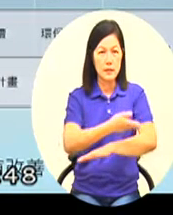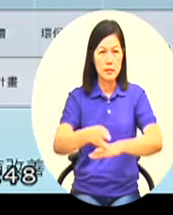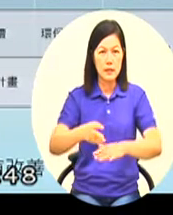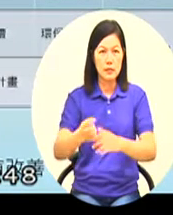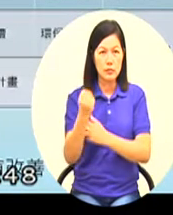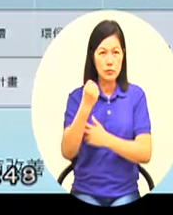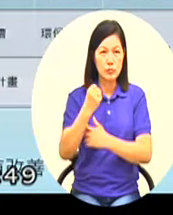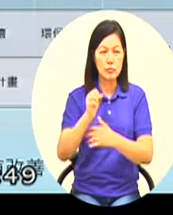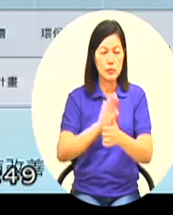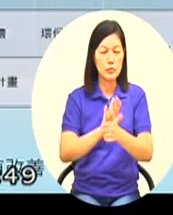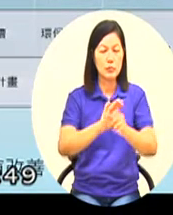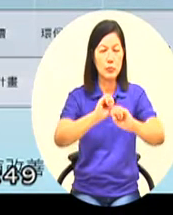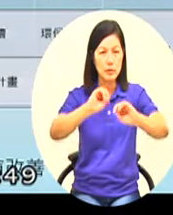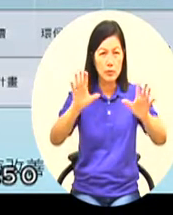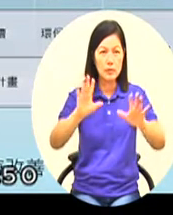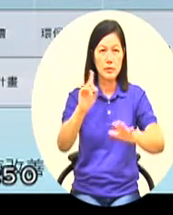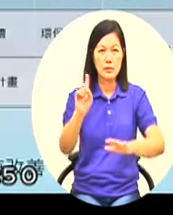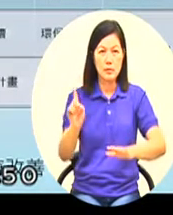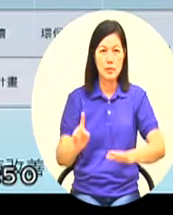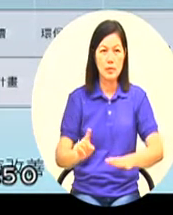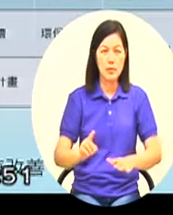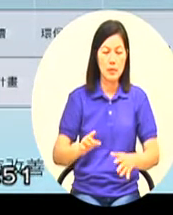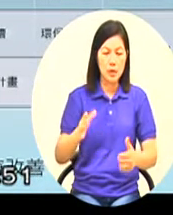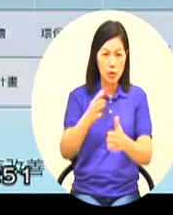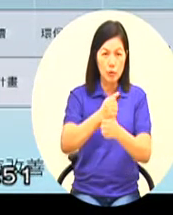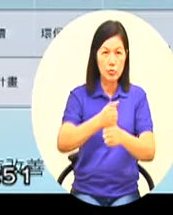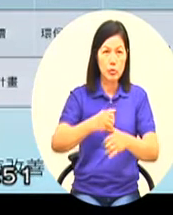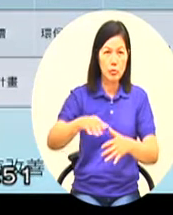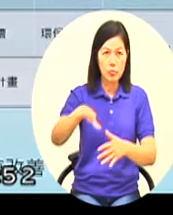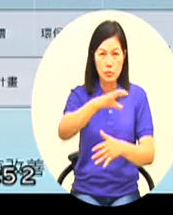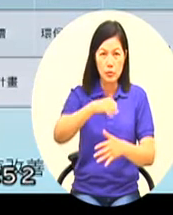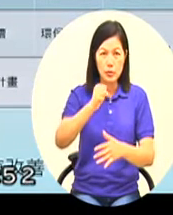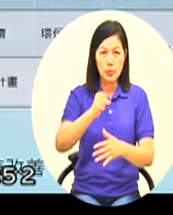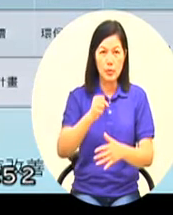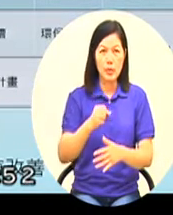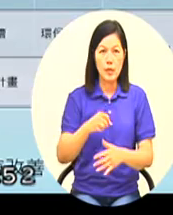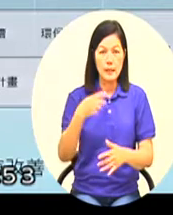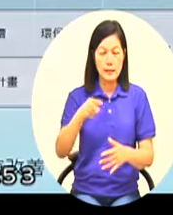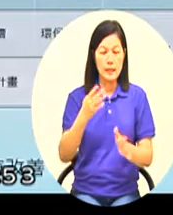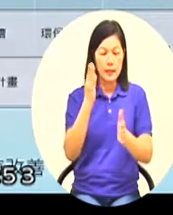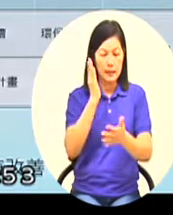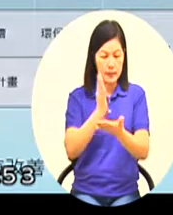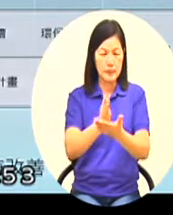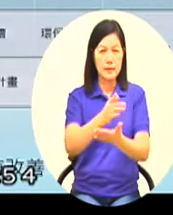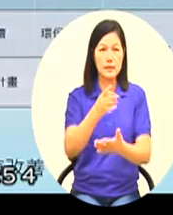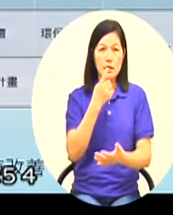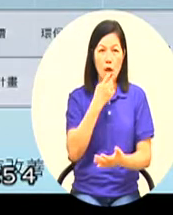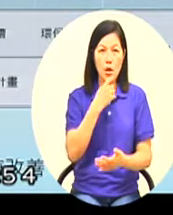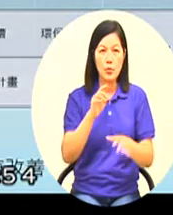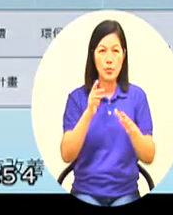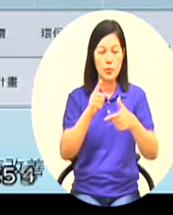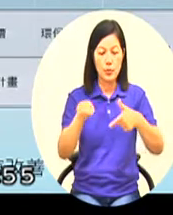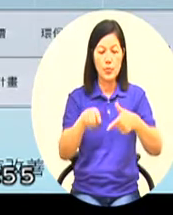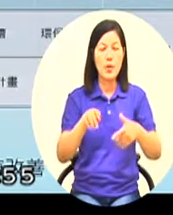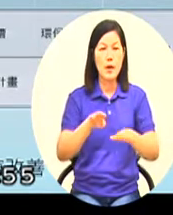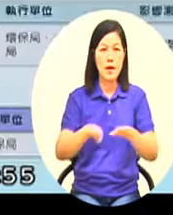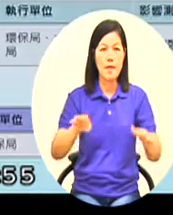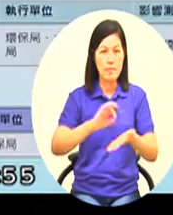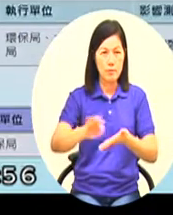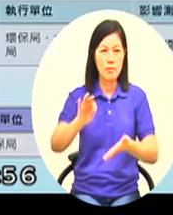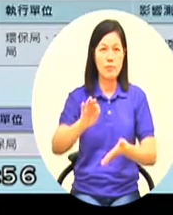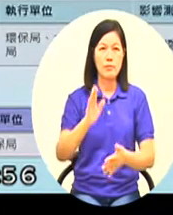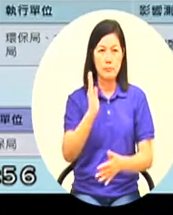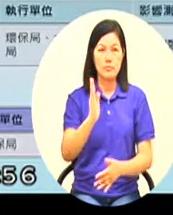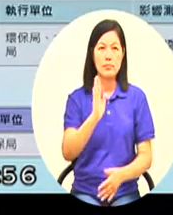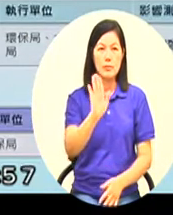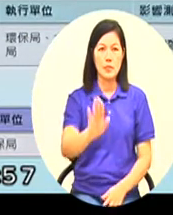推动有关的一个总量管制以及禁止使用氯化铵的一个这些的措施。凤山溪